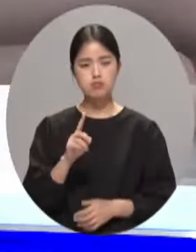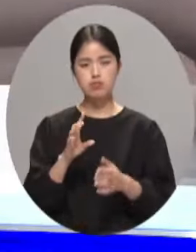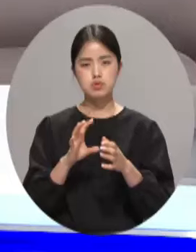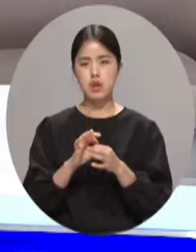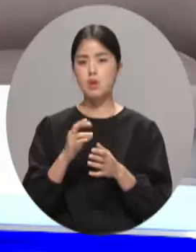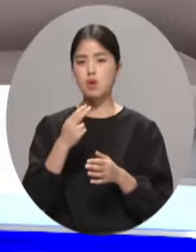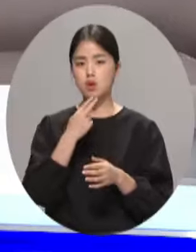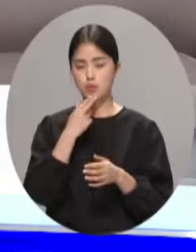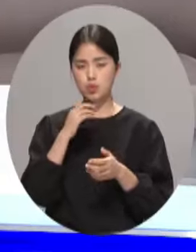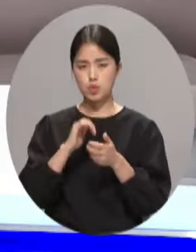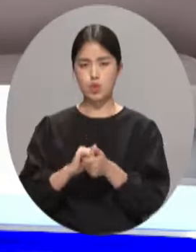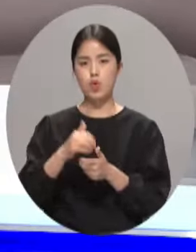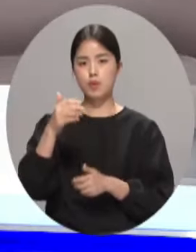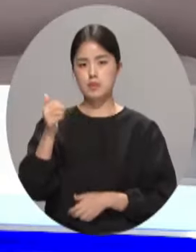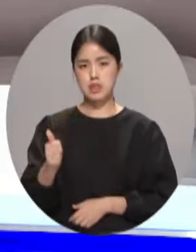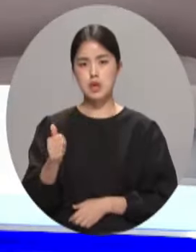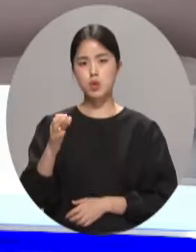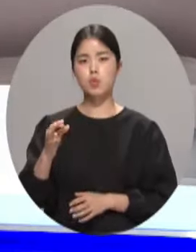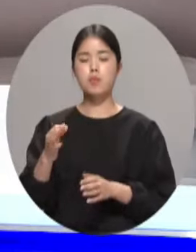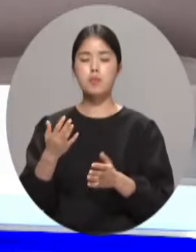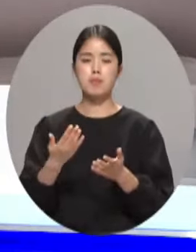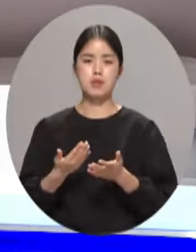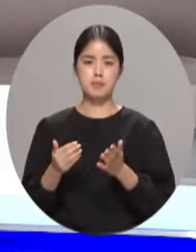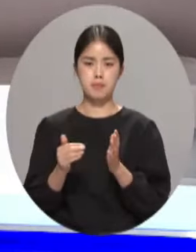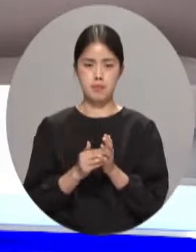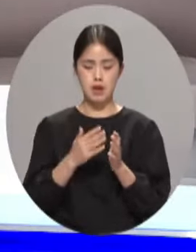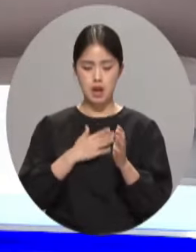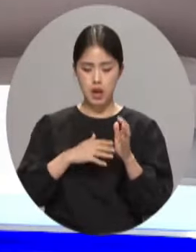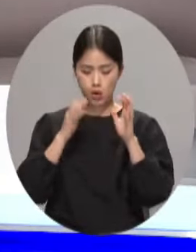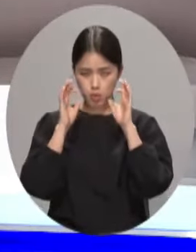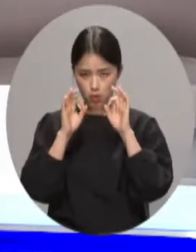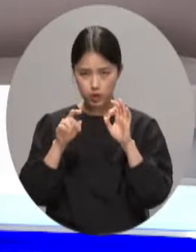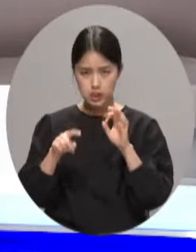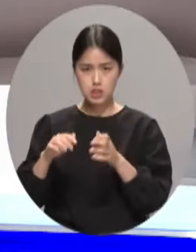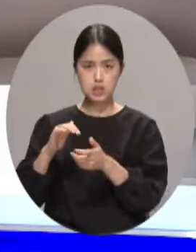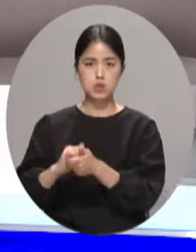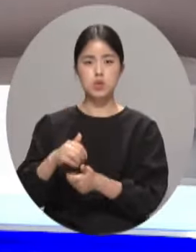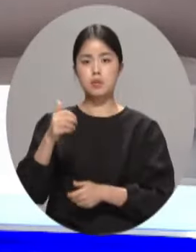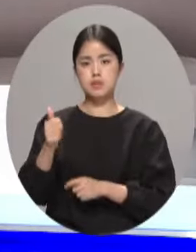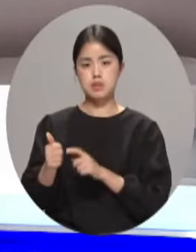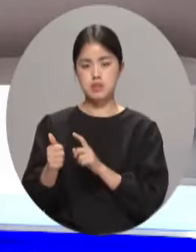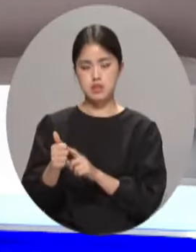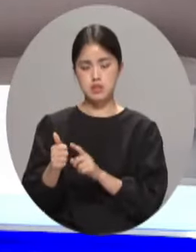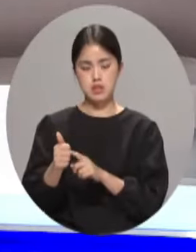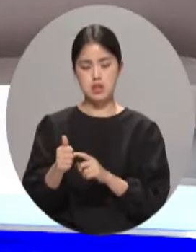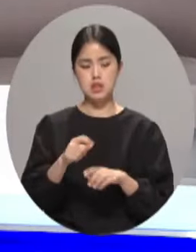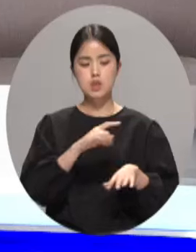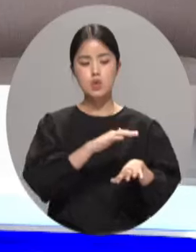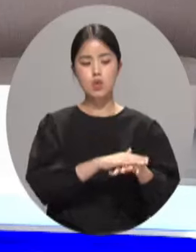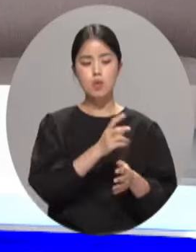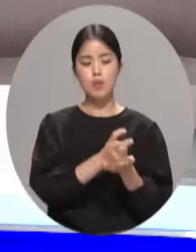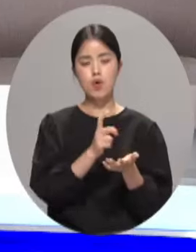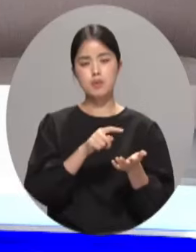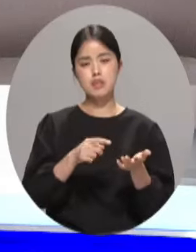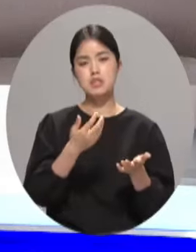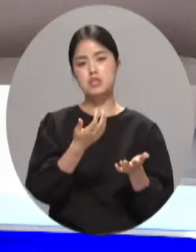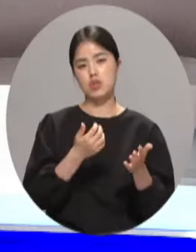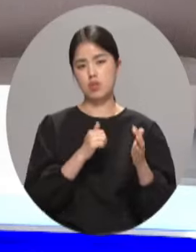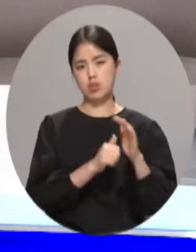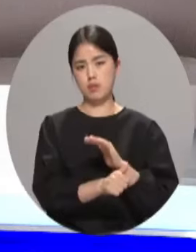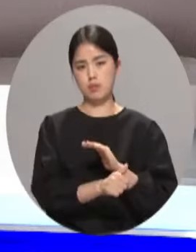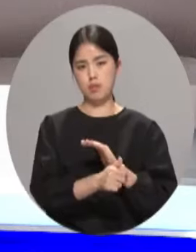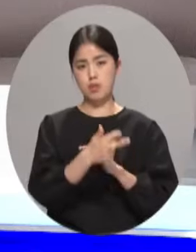없는 농협조합장이 수령한 겁니다. 알고 보니 조합장은 농업법인의 직전 대표였는데 더 큰